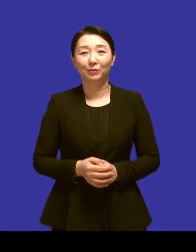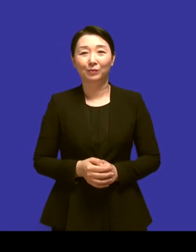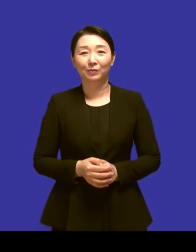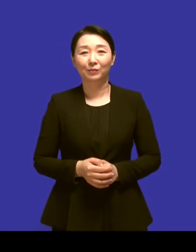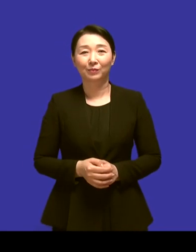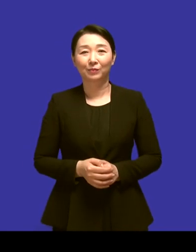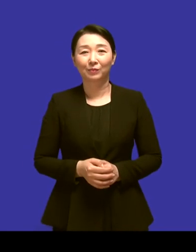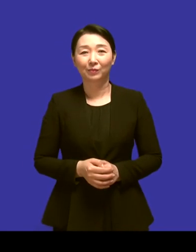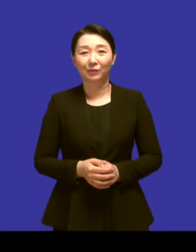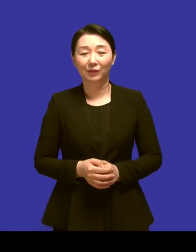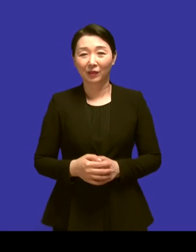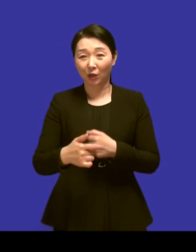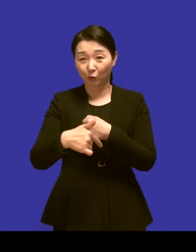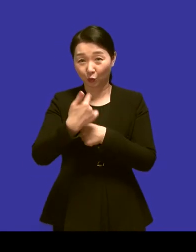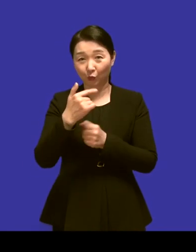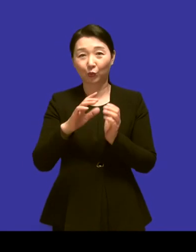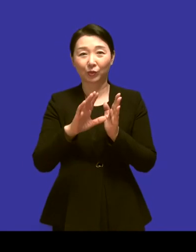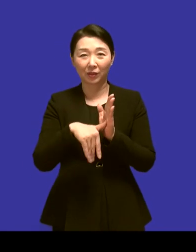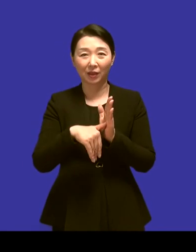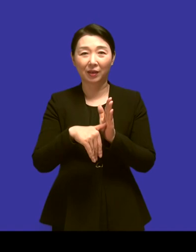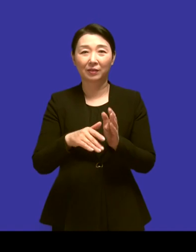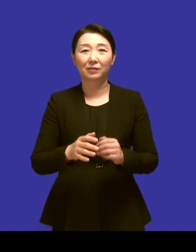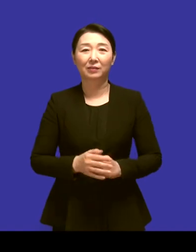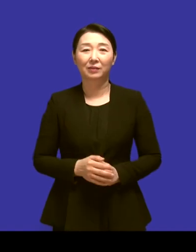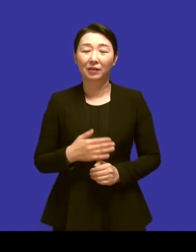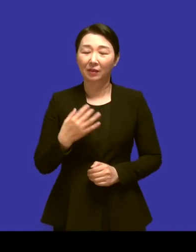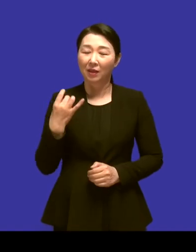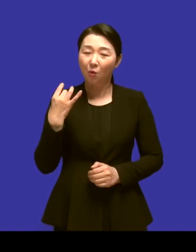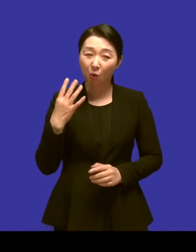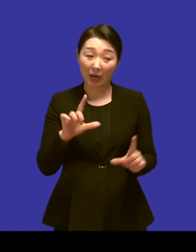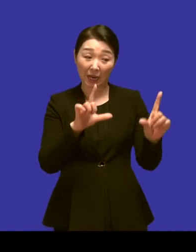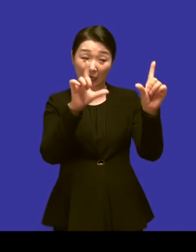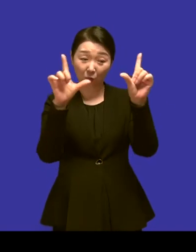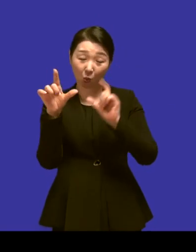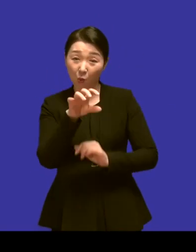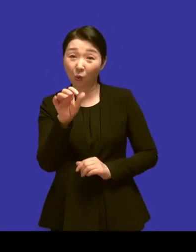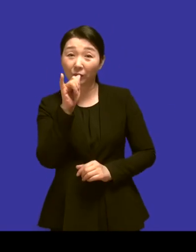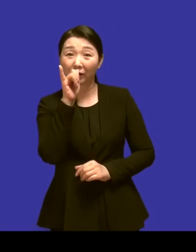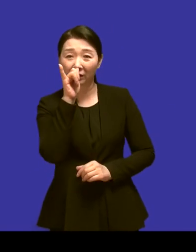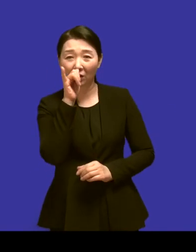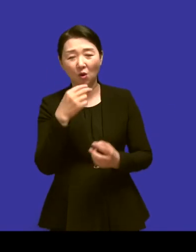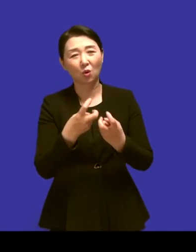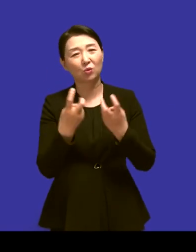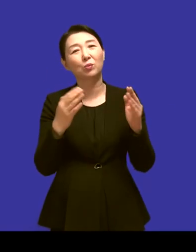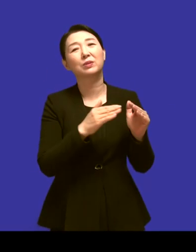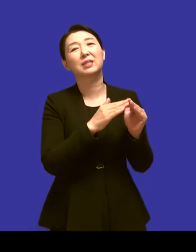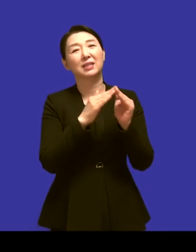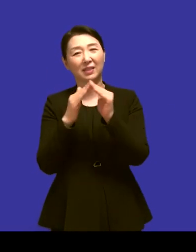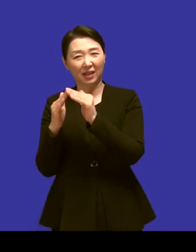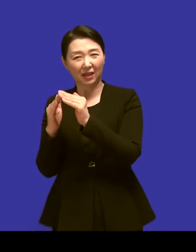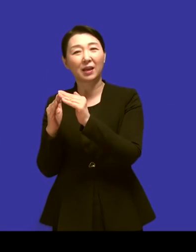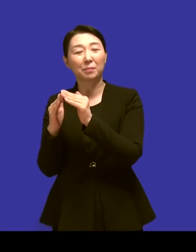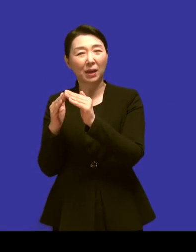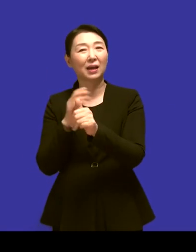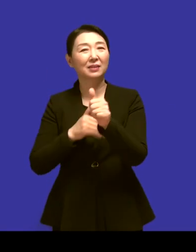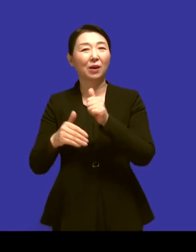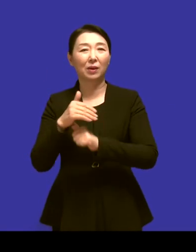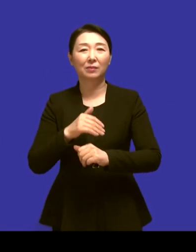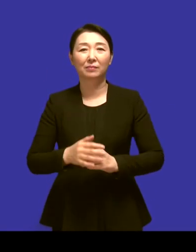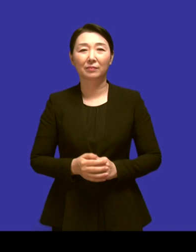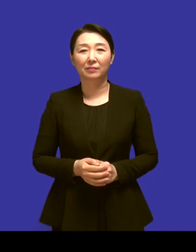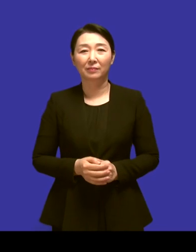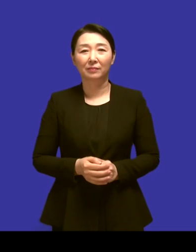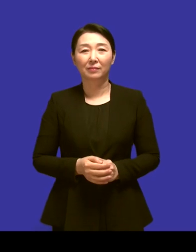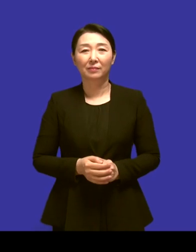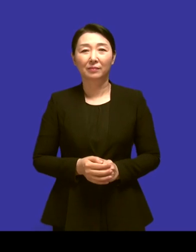제가 초등학교 6학년 때 이제 원래 있던 살던 동네에서 어쩔 수 없이 이사를 가야 됐었던 상황이